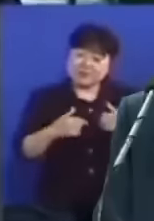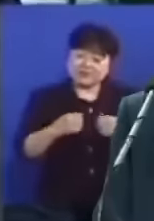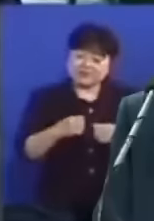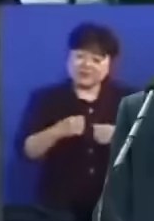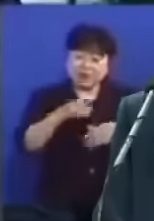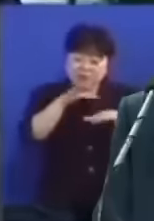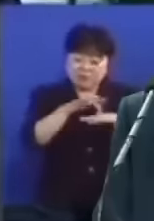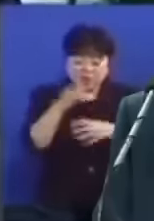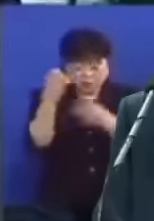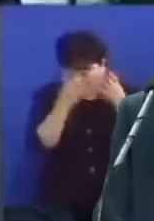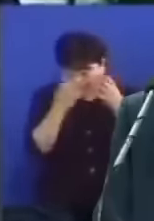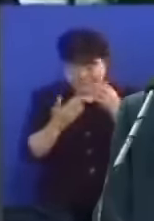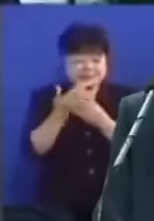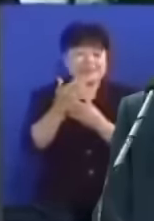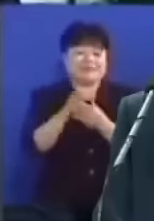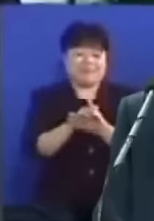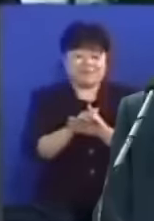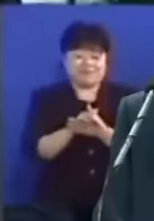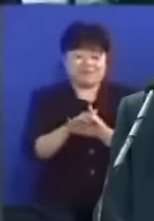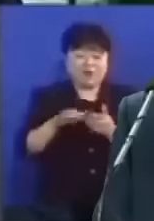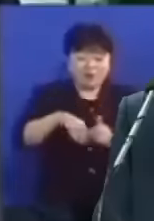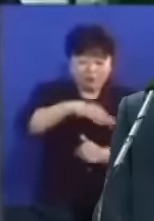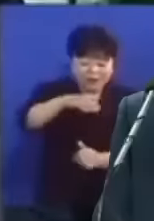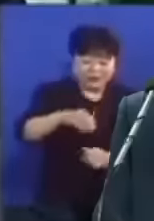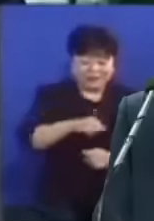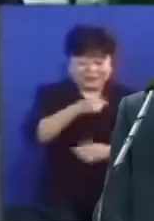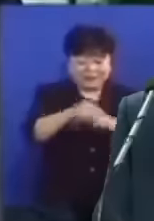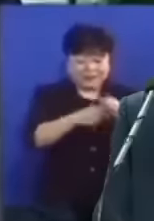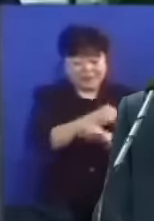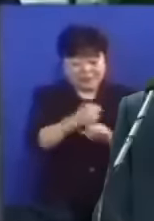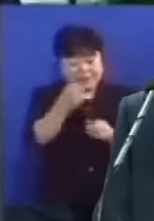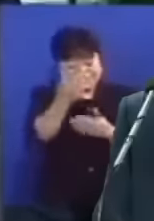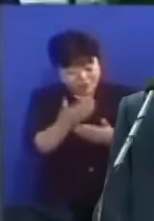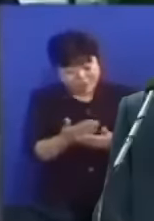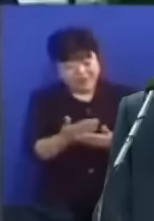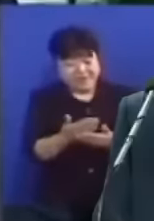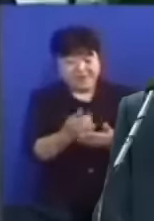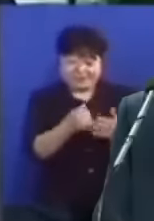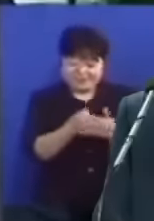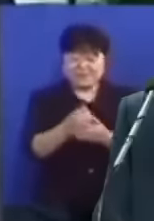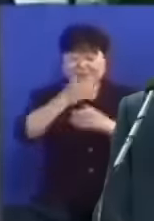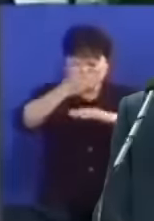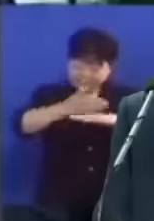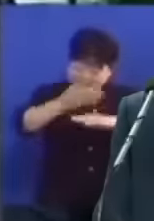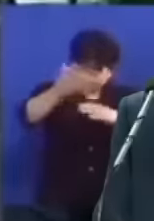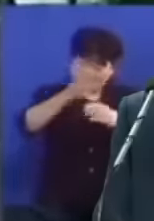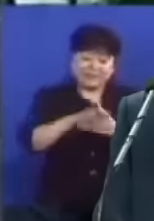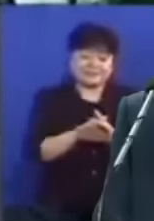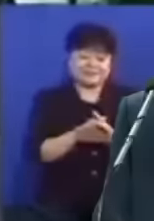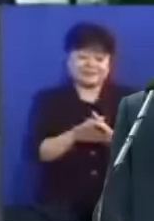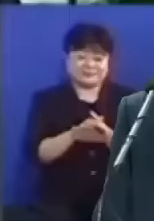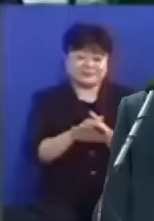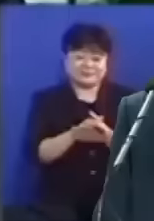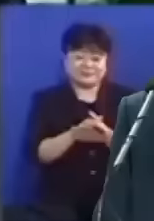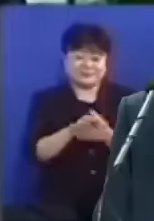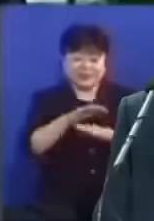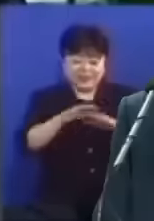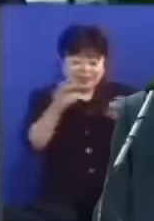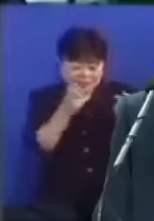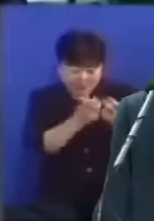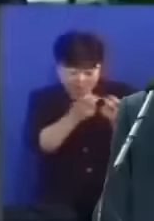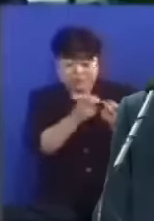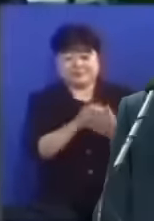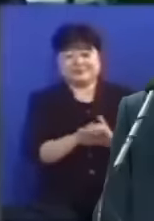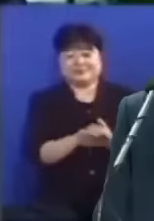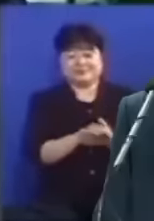기뻐하시고 마귀의 혼란이 일어나고 환경의 자유와 해방이 다가오는 역사가 일어나기 때문에 감사를 하십시오. 그것이 해결